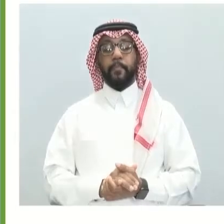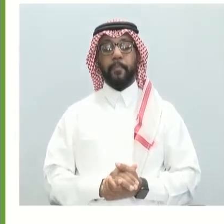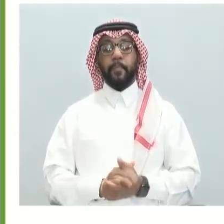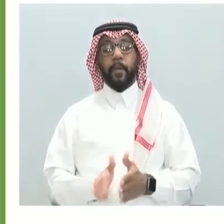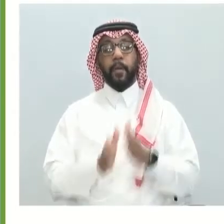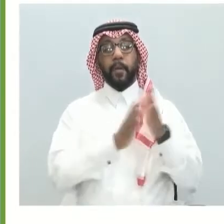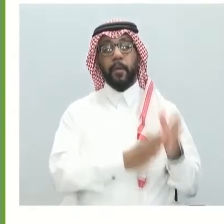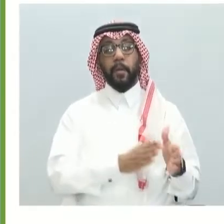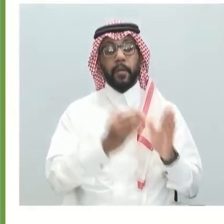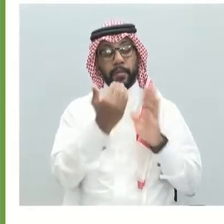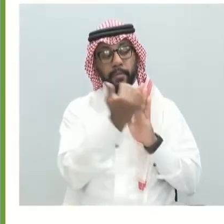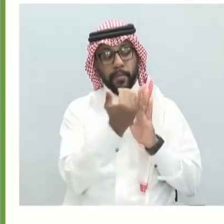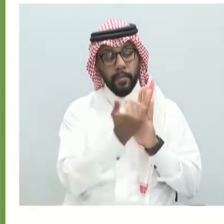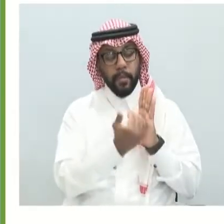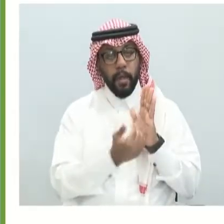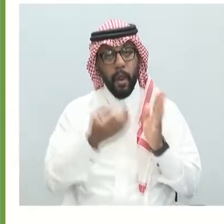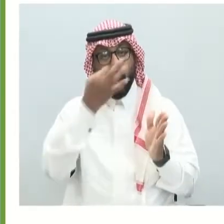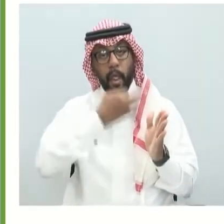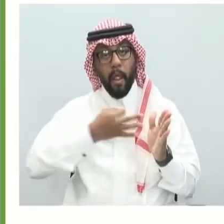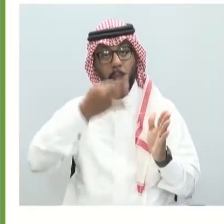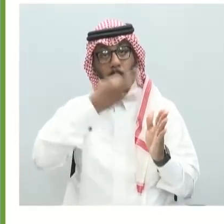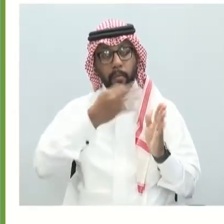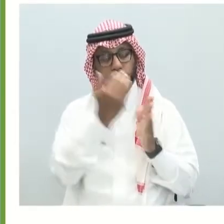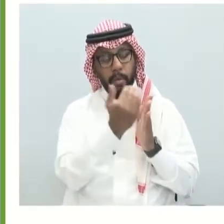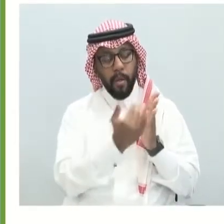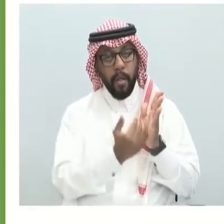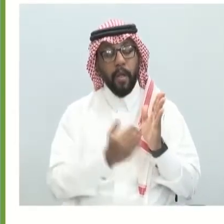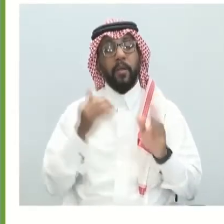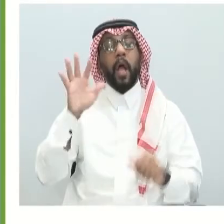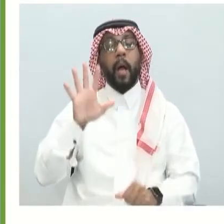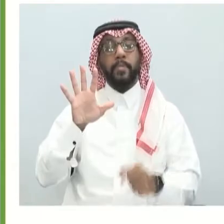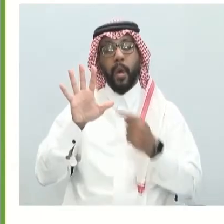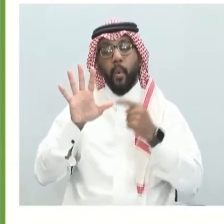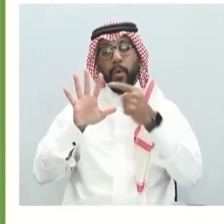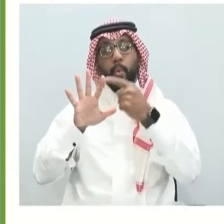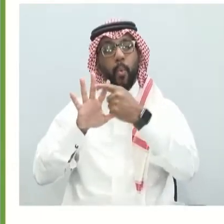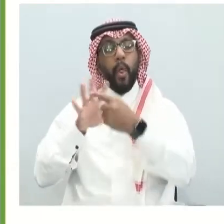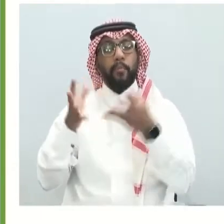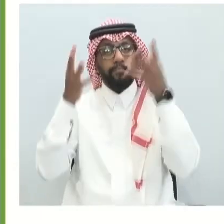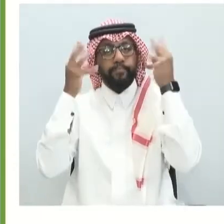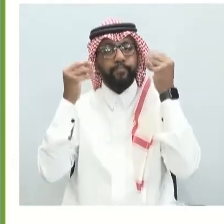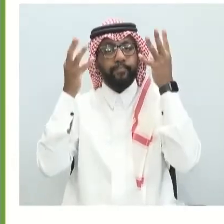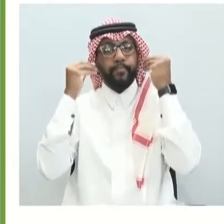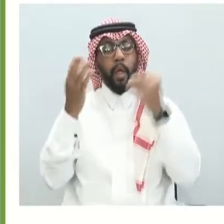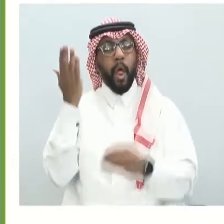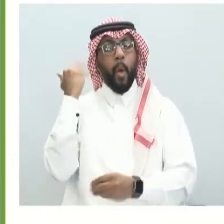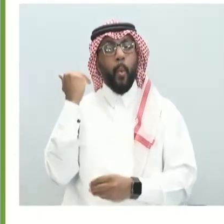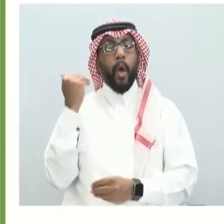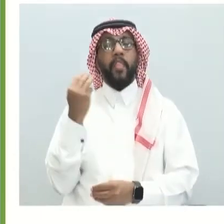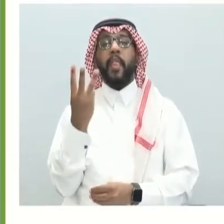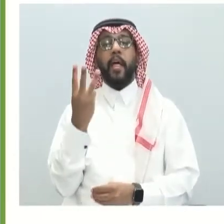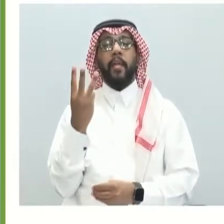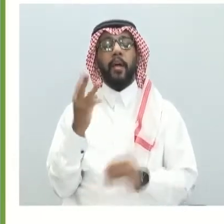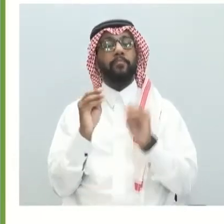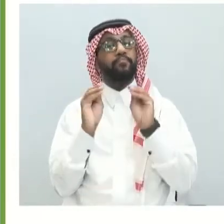الاستراتيجيه القرائيه الخطوات الخمس سبق وان تعرفنا على ثلاث